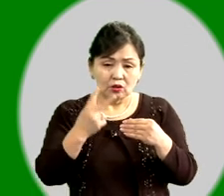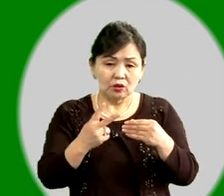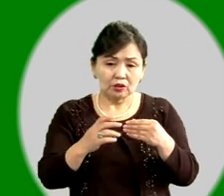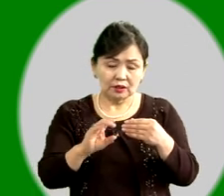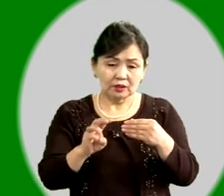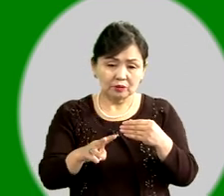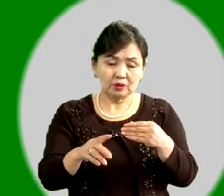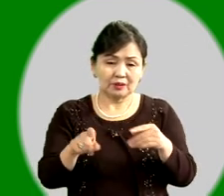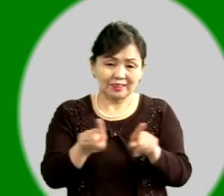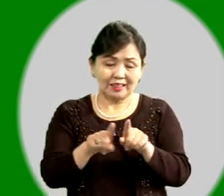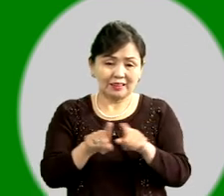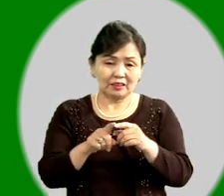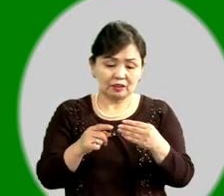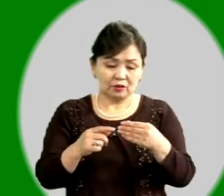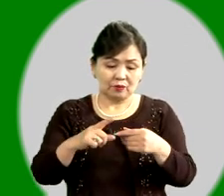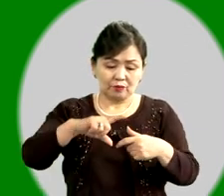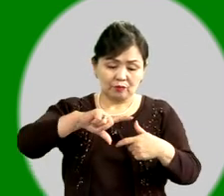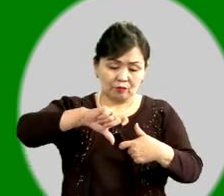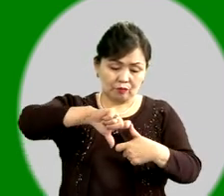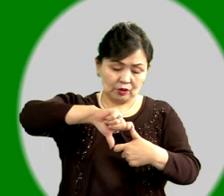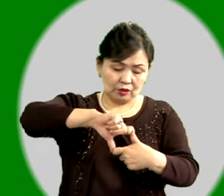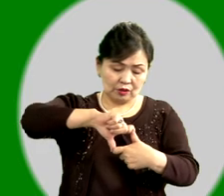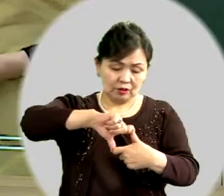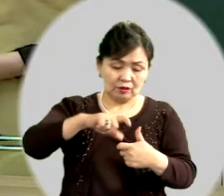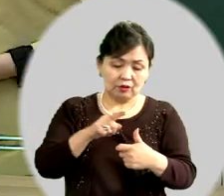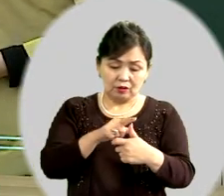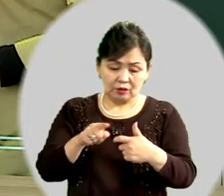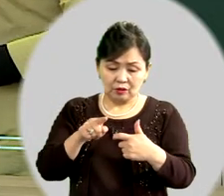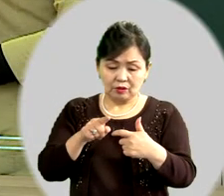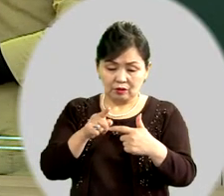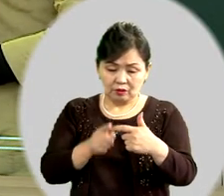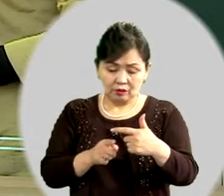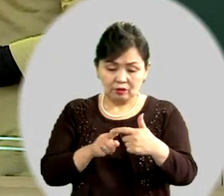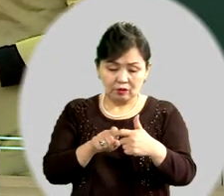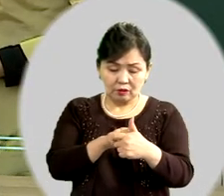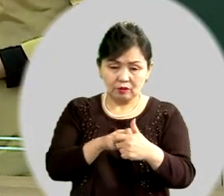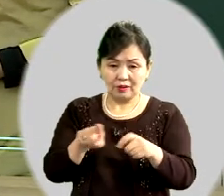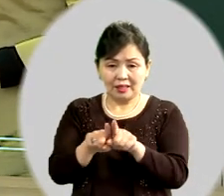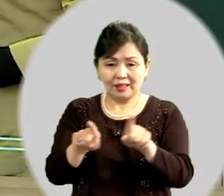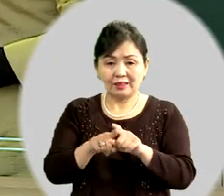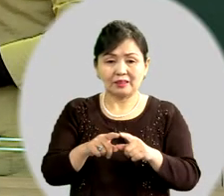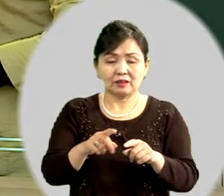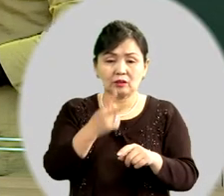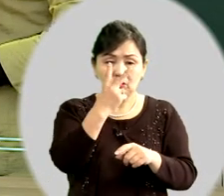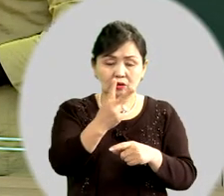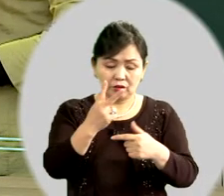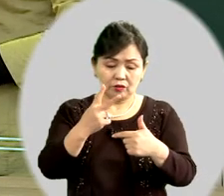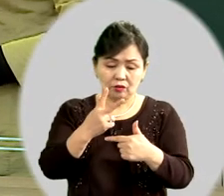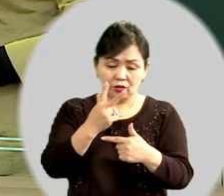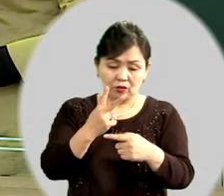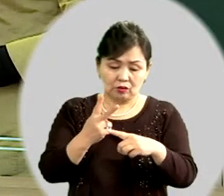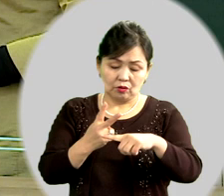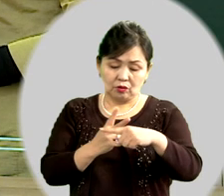бүтээж байгаа квадратын талын урт болох нь гэсэн үг байна шүү дээ. За, энд куб харагдаж байна. За, бид шугамар